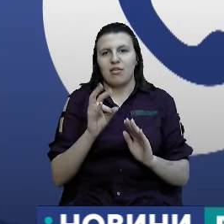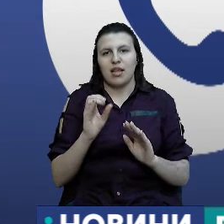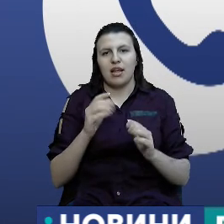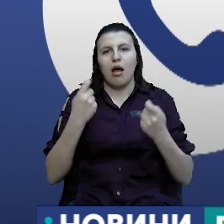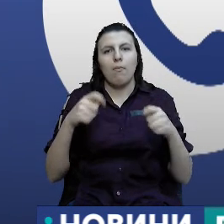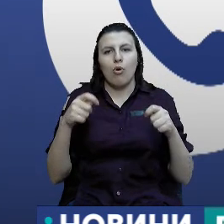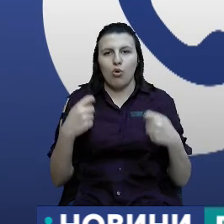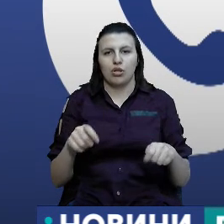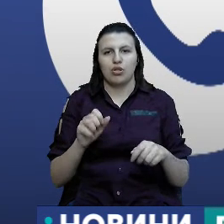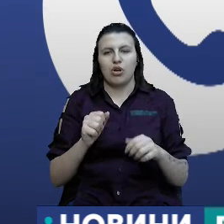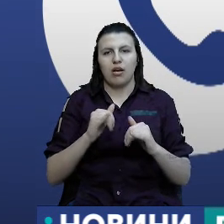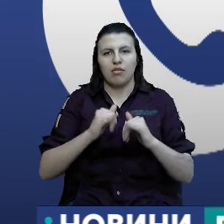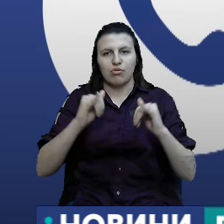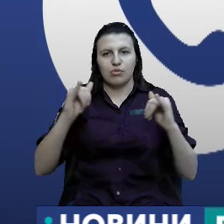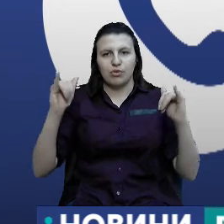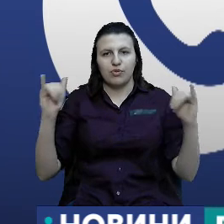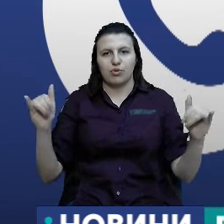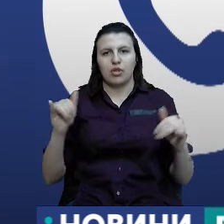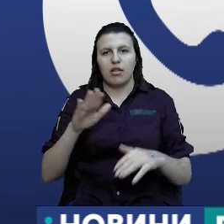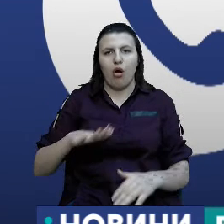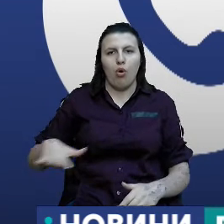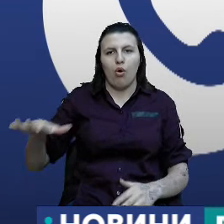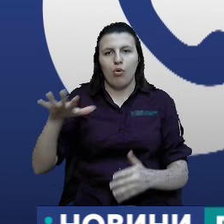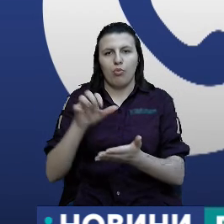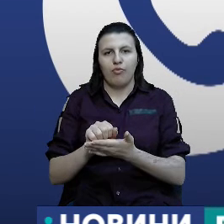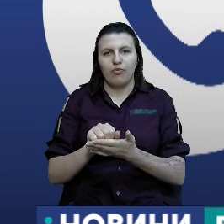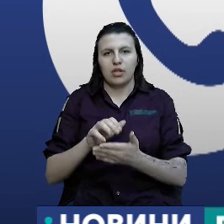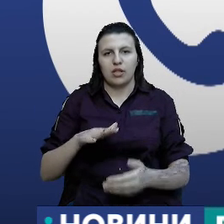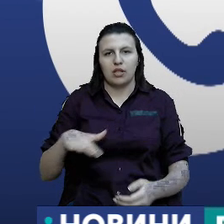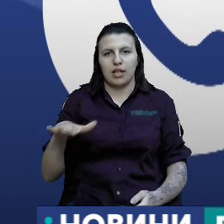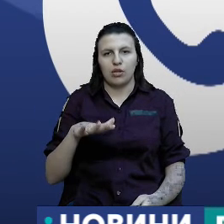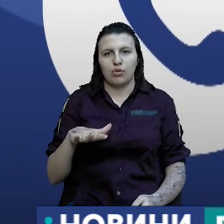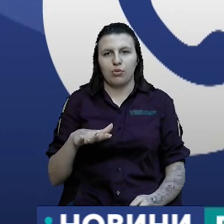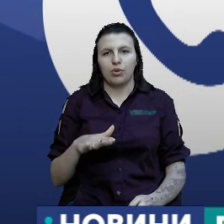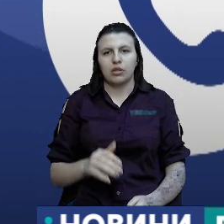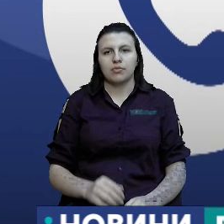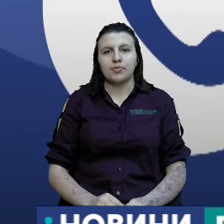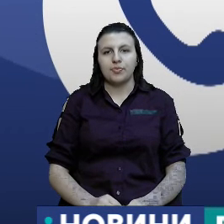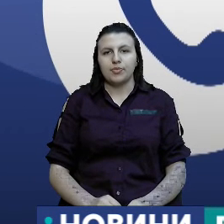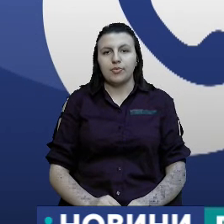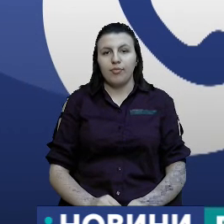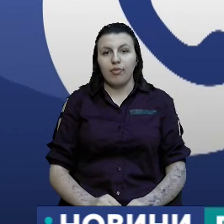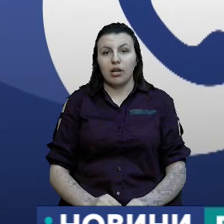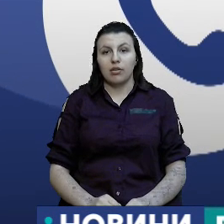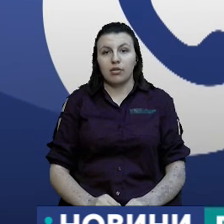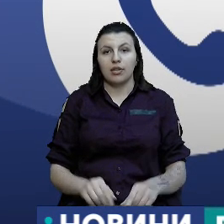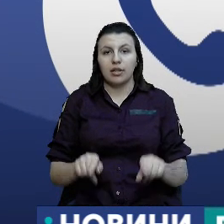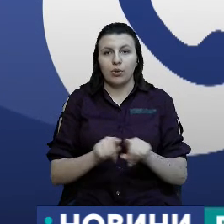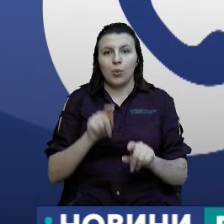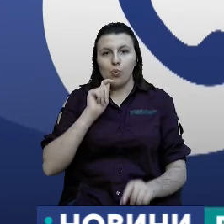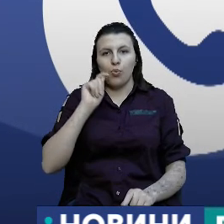для розповсюдження на окупованих територій. Ну, вони, скажімо так, мають українську